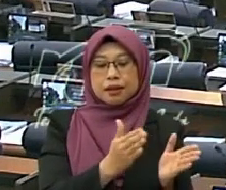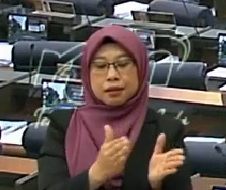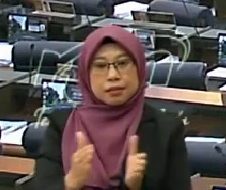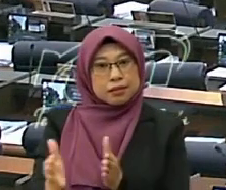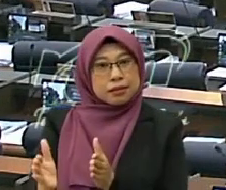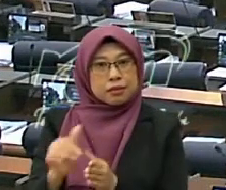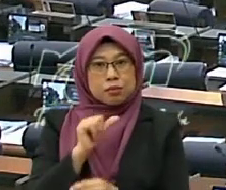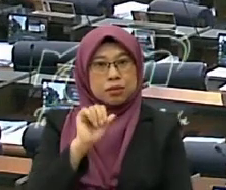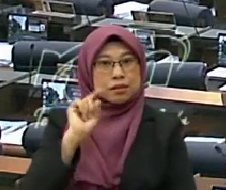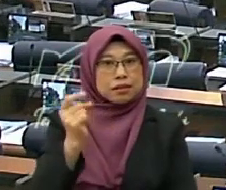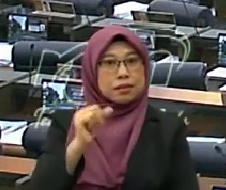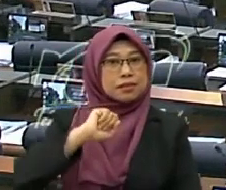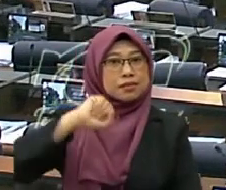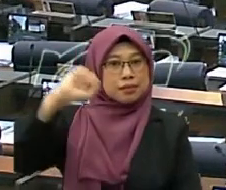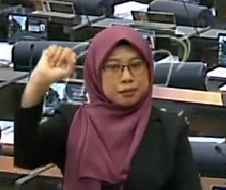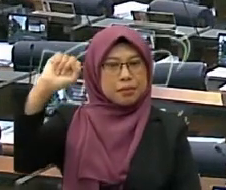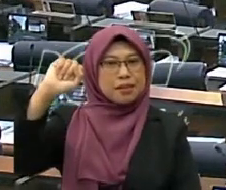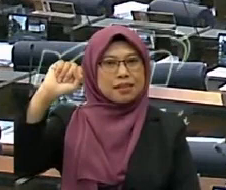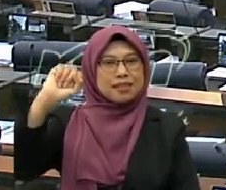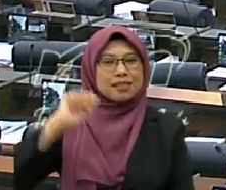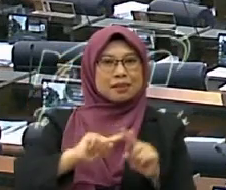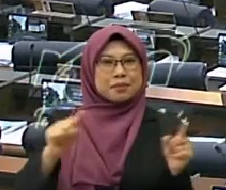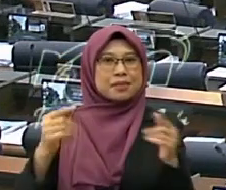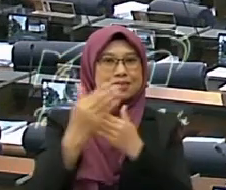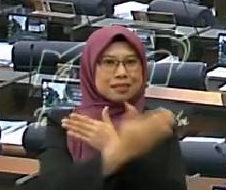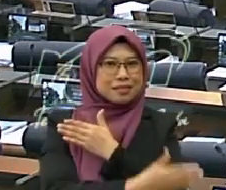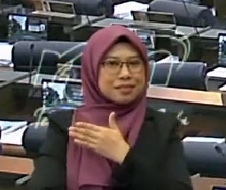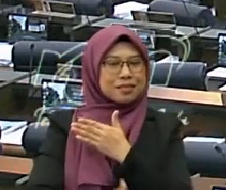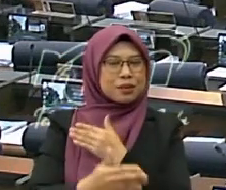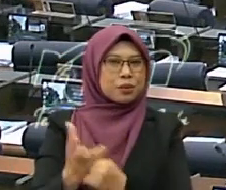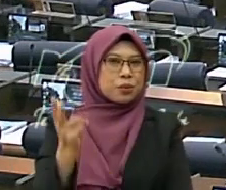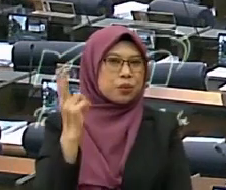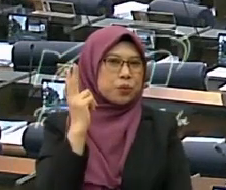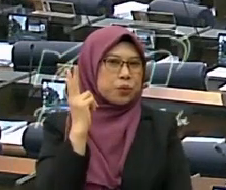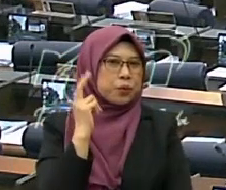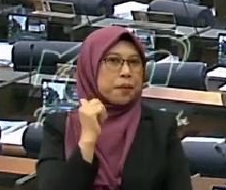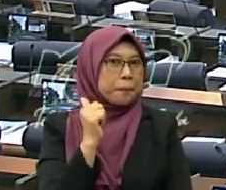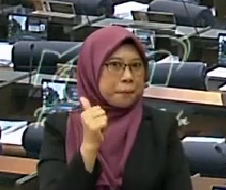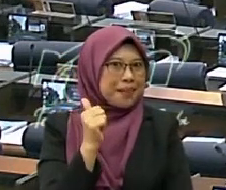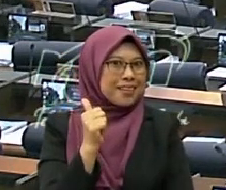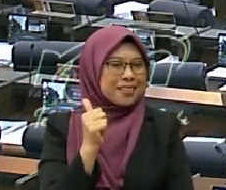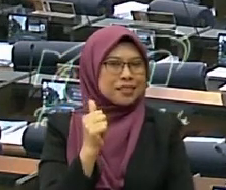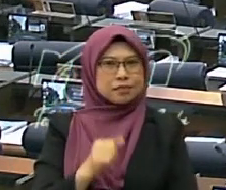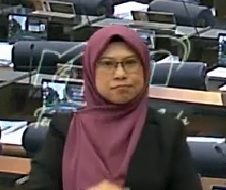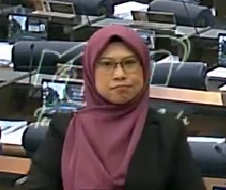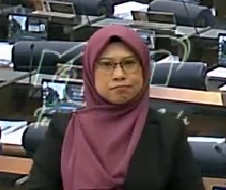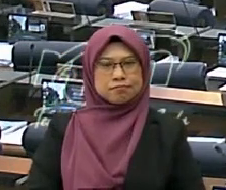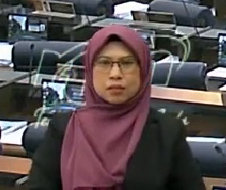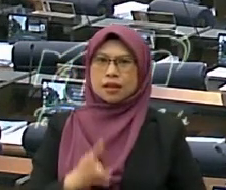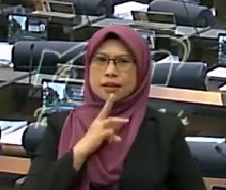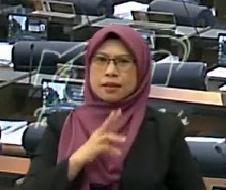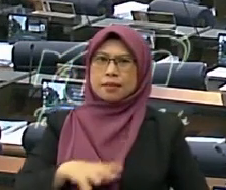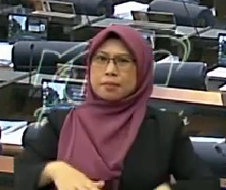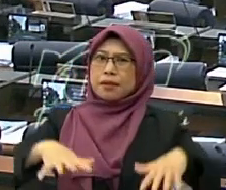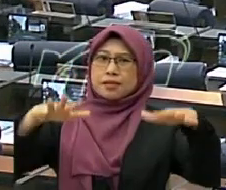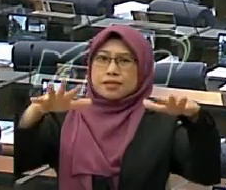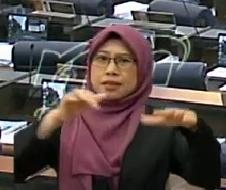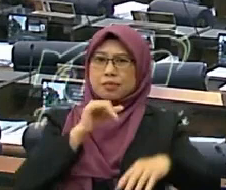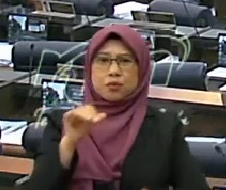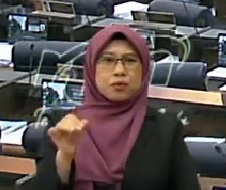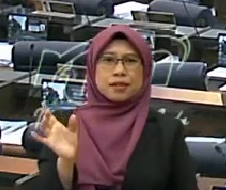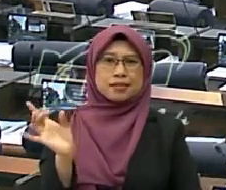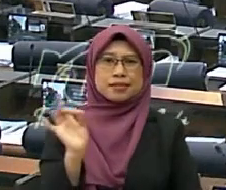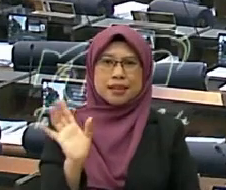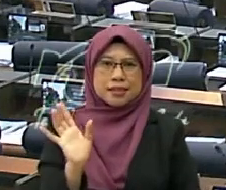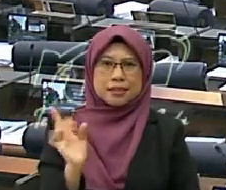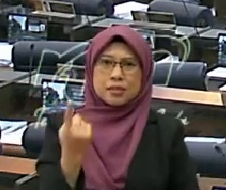sepakat di Saba bahkan juga di Semenanjung sedap telinga mendengar banjir nih bukan sekali berlaku